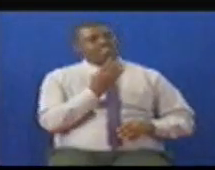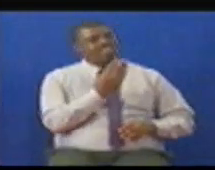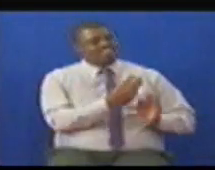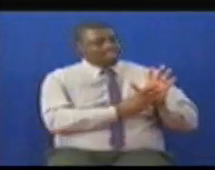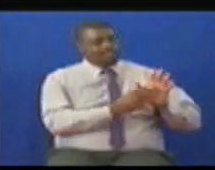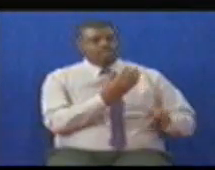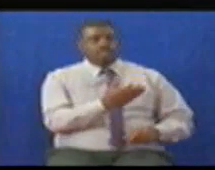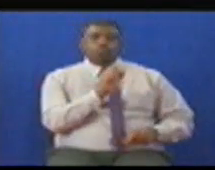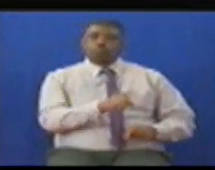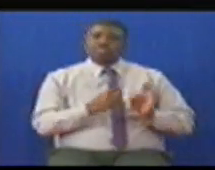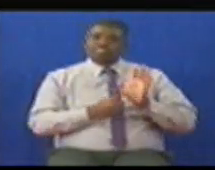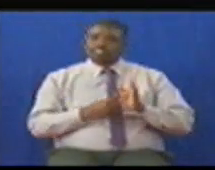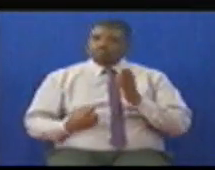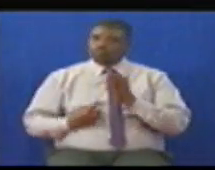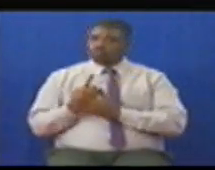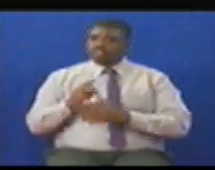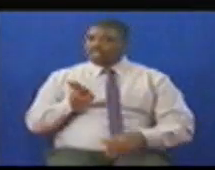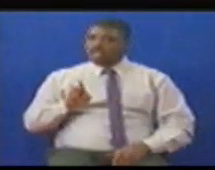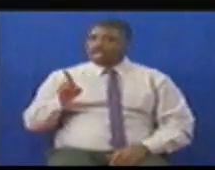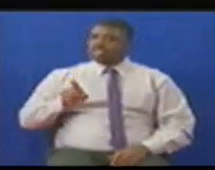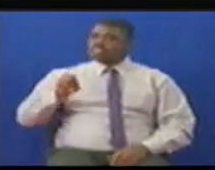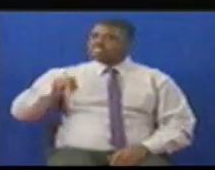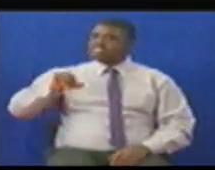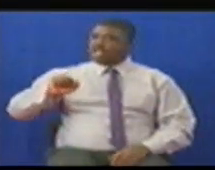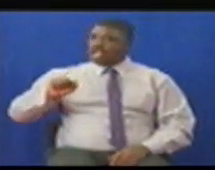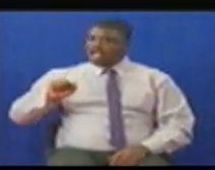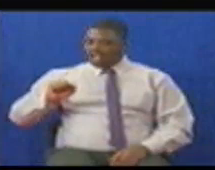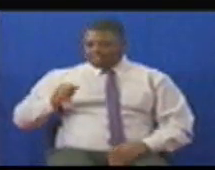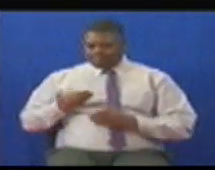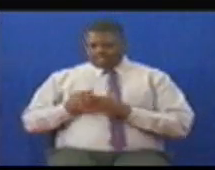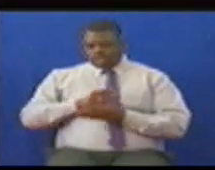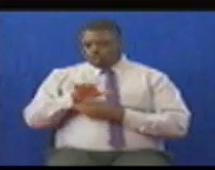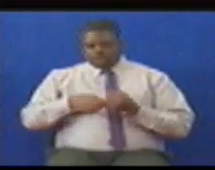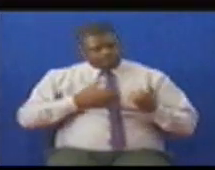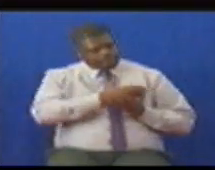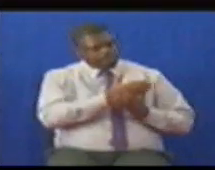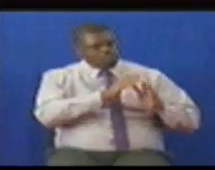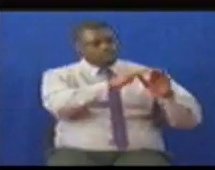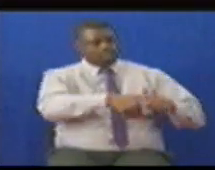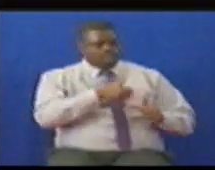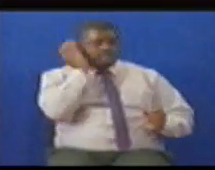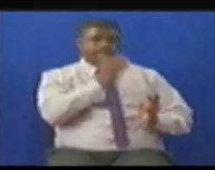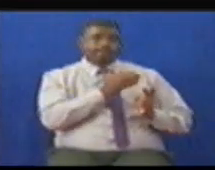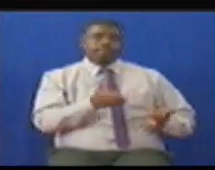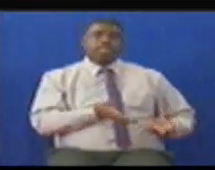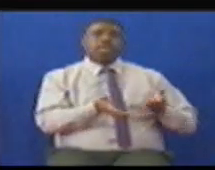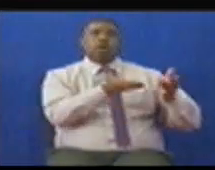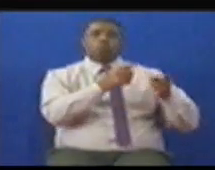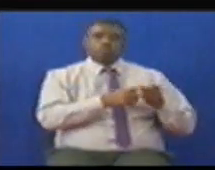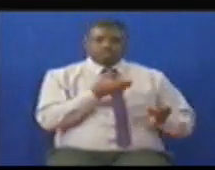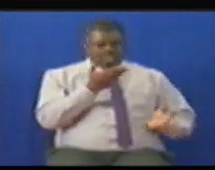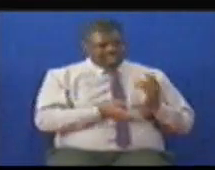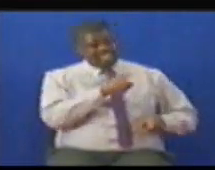kutoka hazina sawa na 44.8% ya fedha yote iliyoidhinishwa na bunge kwa ajili ya maendeleo. Kiasi hicho cha